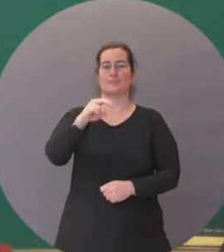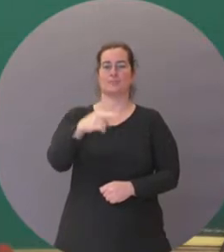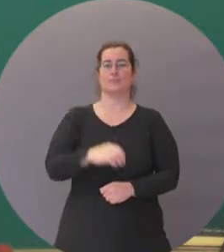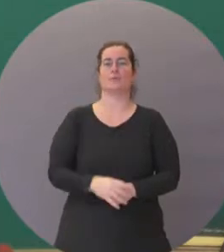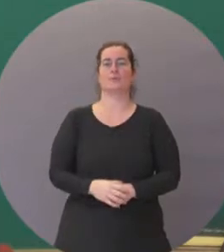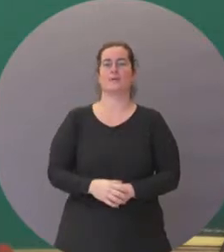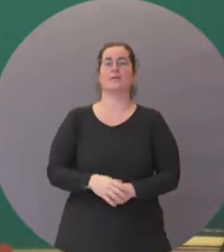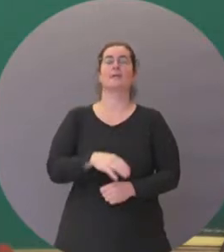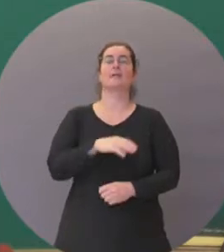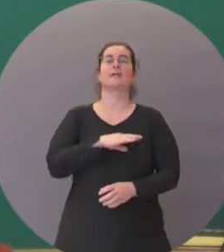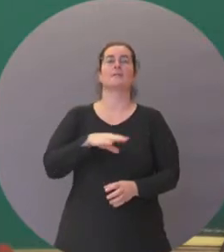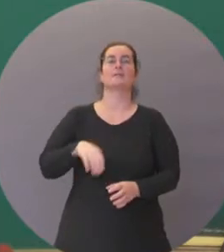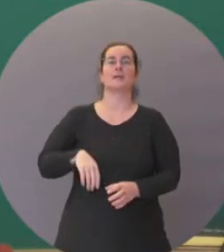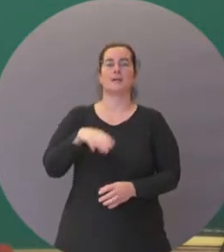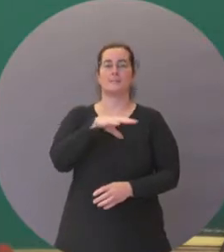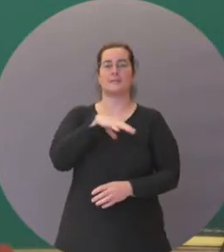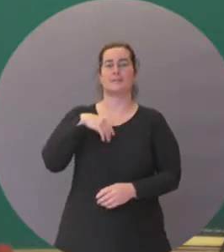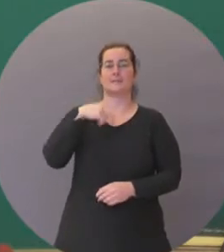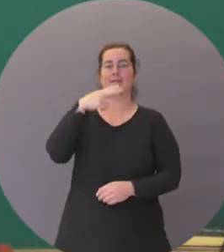Madame